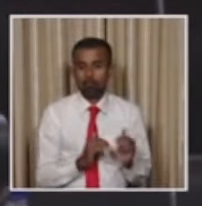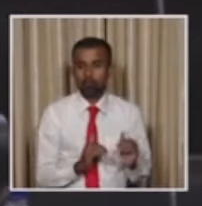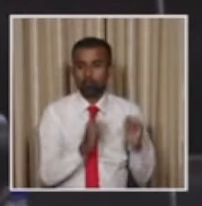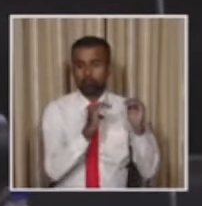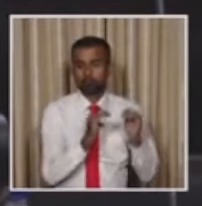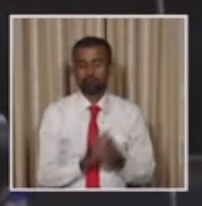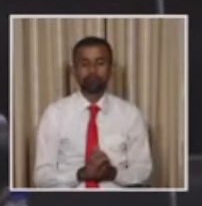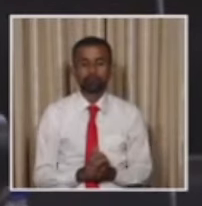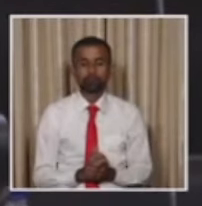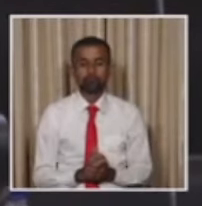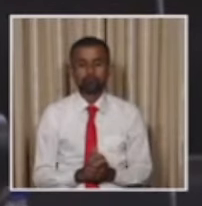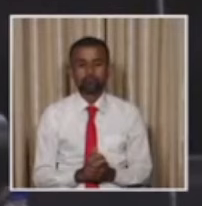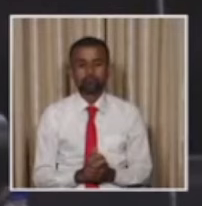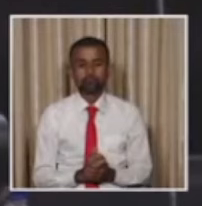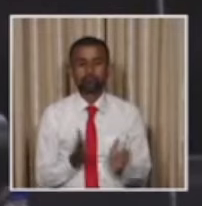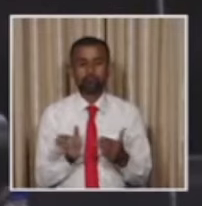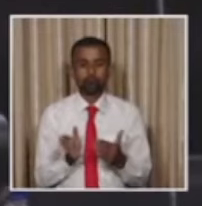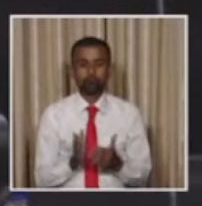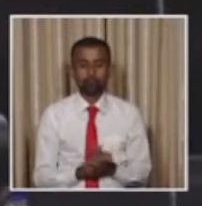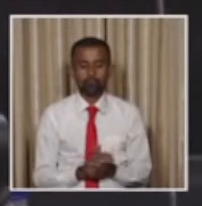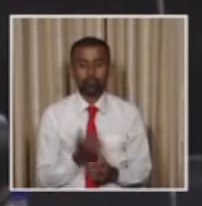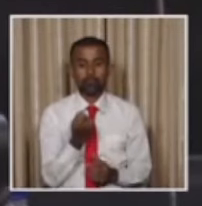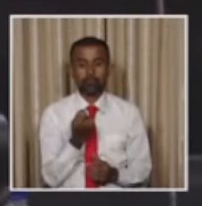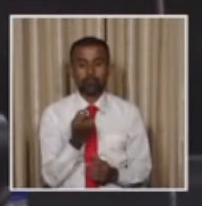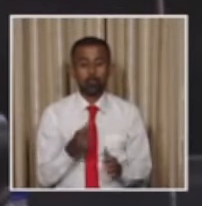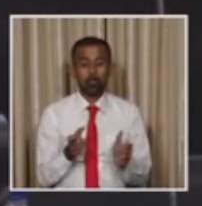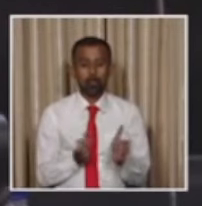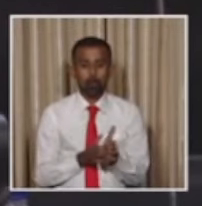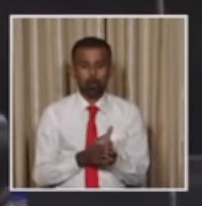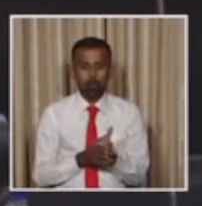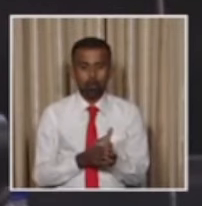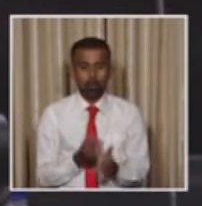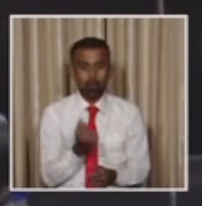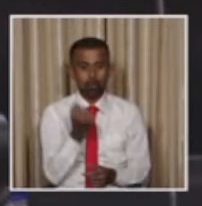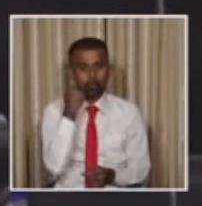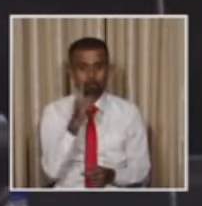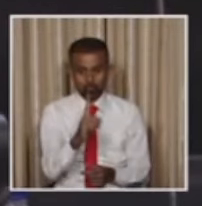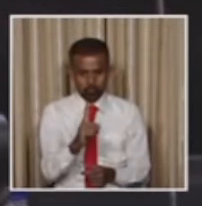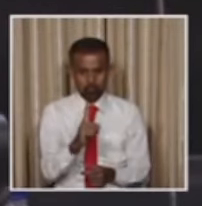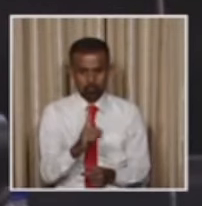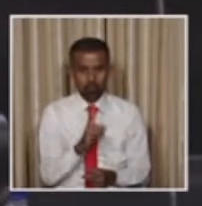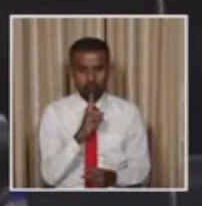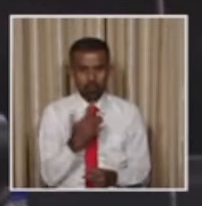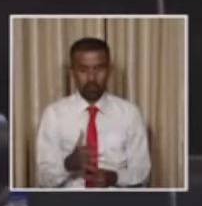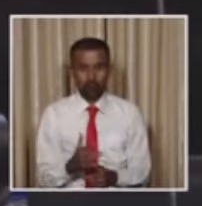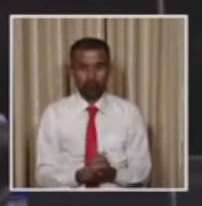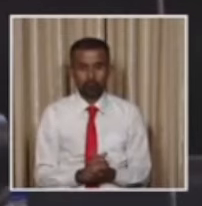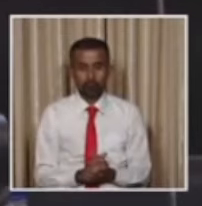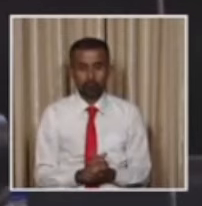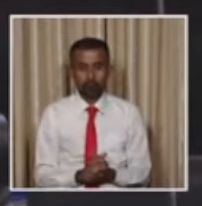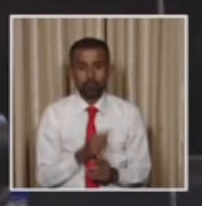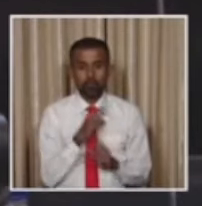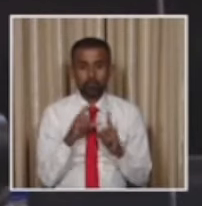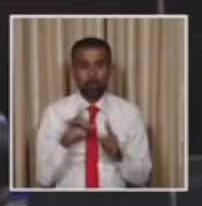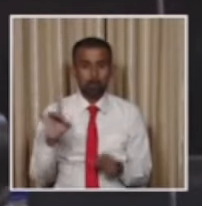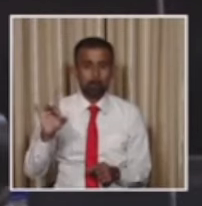නැගීම පිණිස. ඊට අමතරව මුදල්කාරක සභාවේ ගෙනාපු යෝජනාවක් තමයි ගරු සභාපතිතුමා මේ